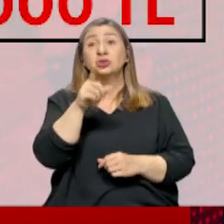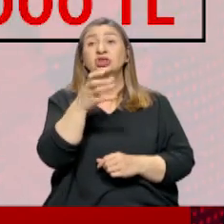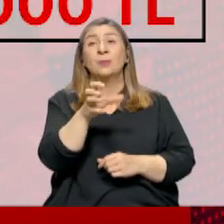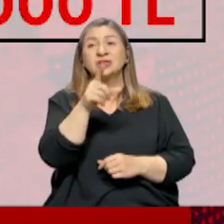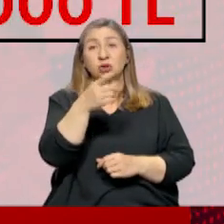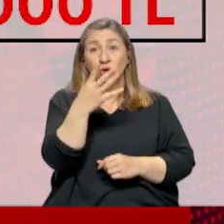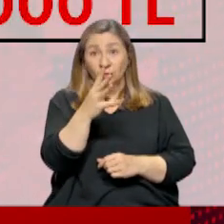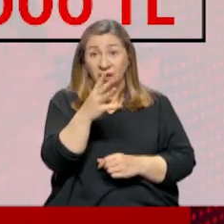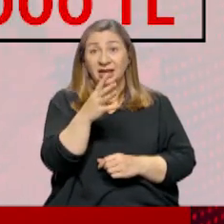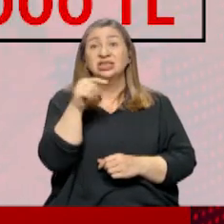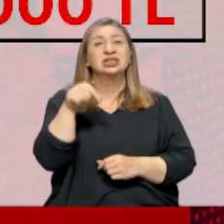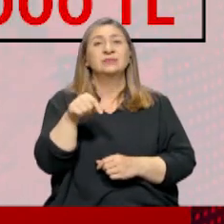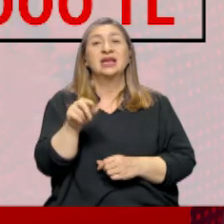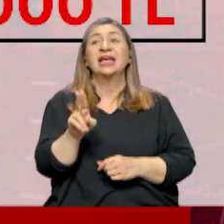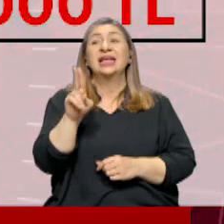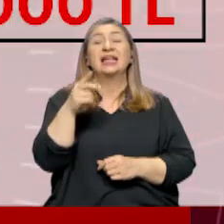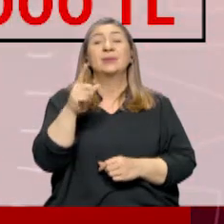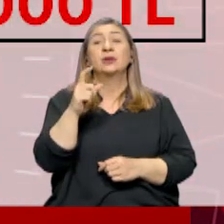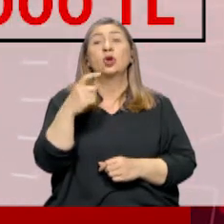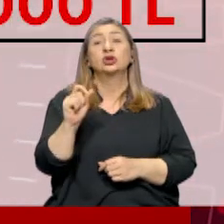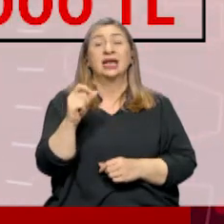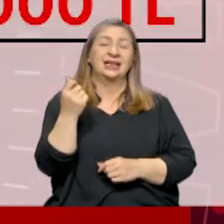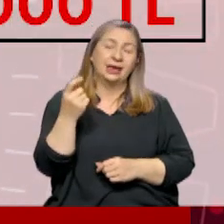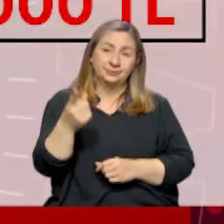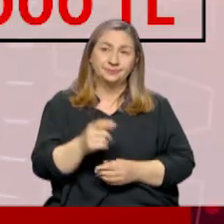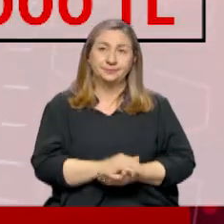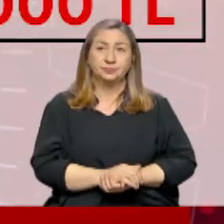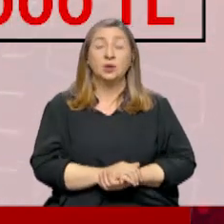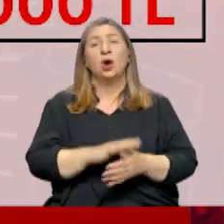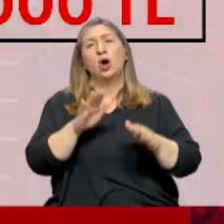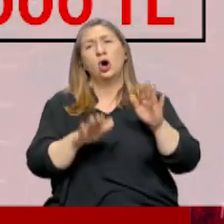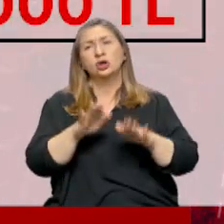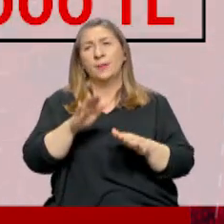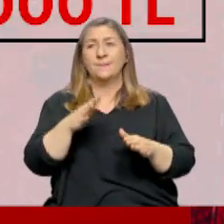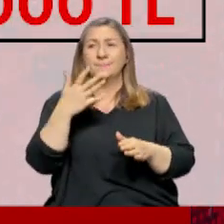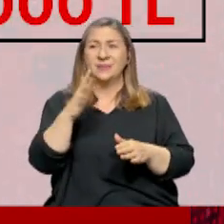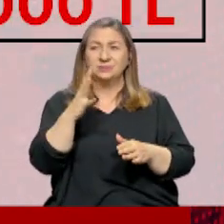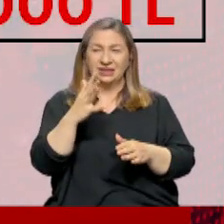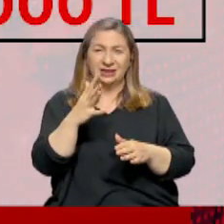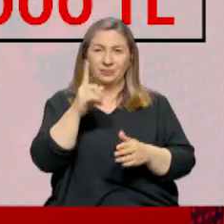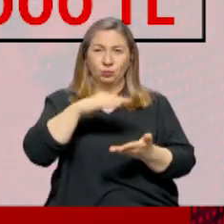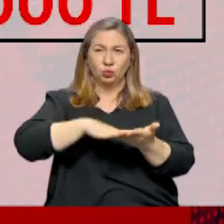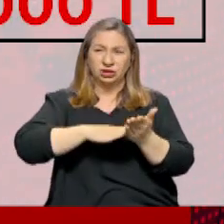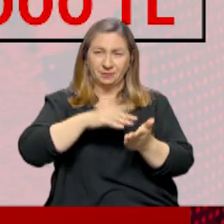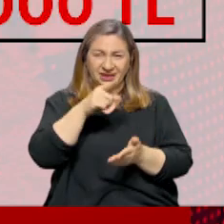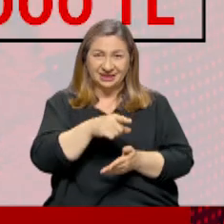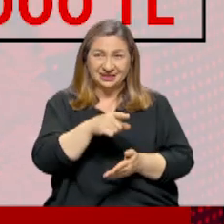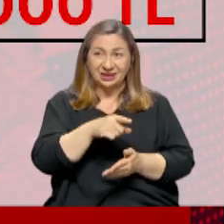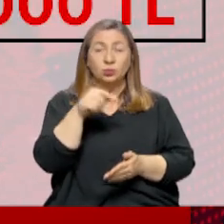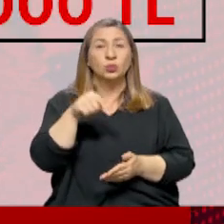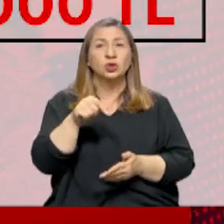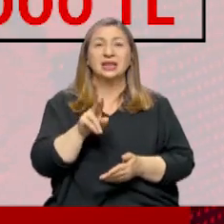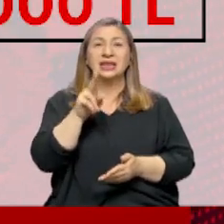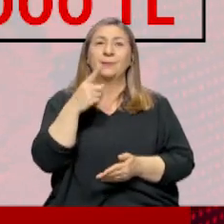geçen yıl 4000 liraydı, şimdi ise 7090 lira. Ortalama 5000 liralık bir bulaşık makinesi de